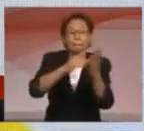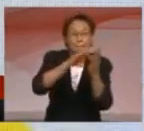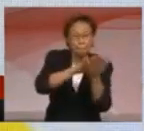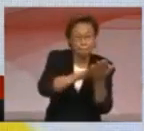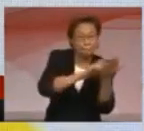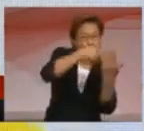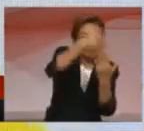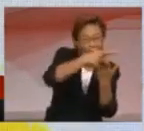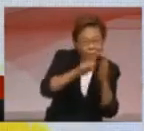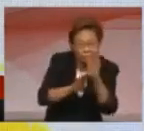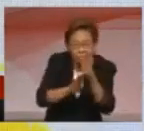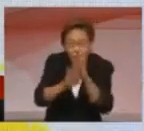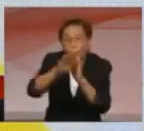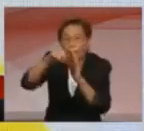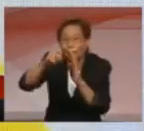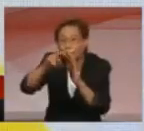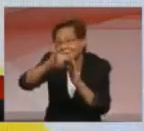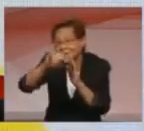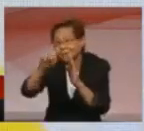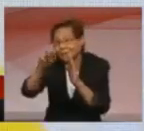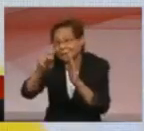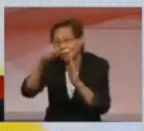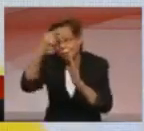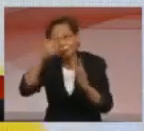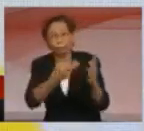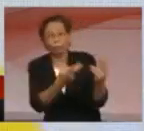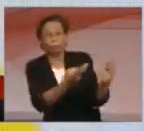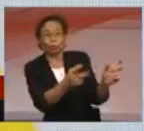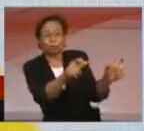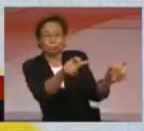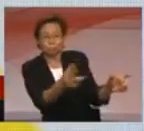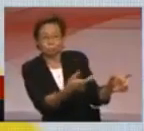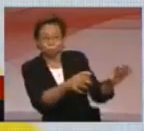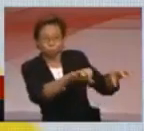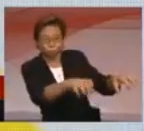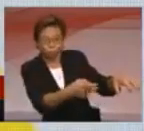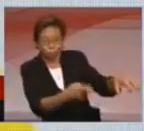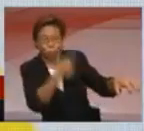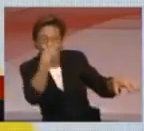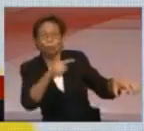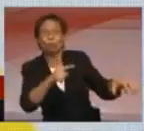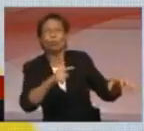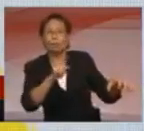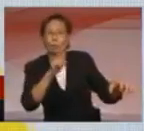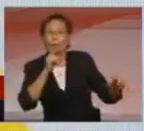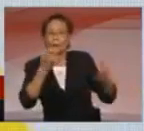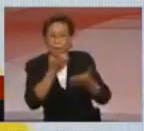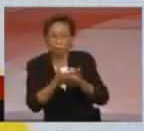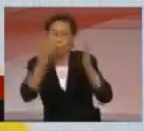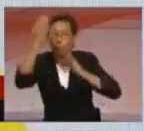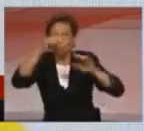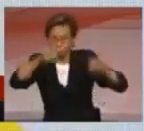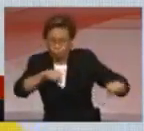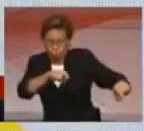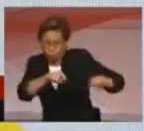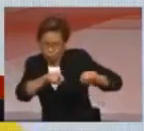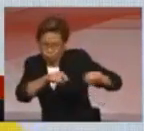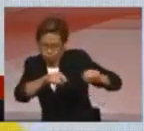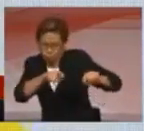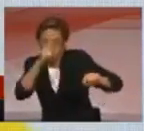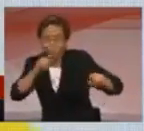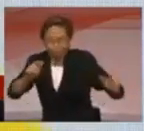atau penjana bagi memastikan ekonomi negara kita kekal berdaya saing dalam usaha